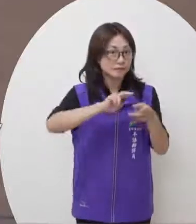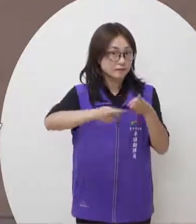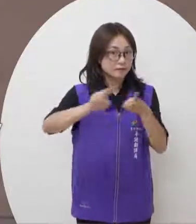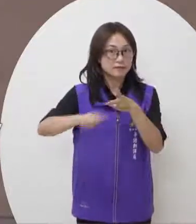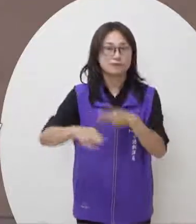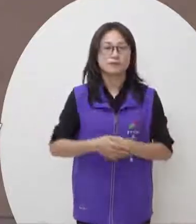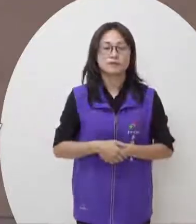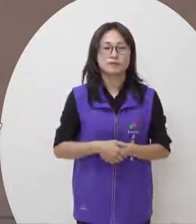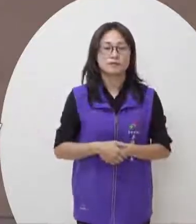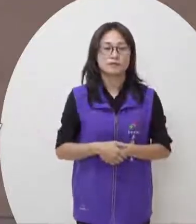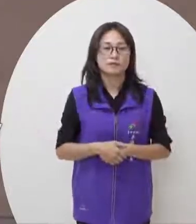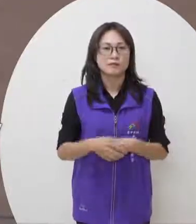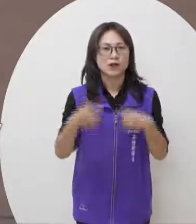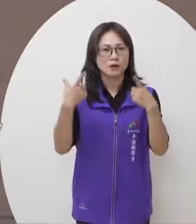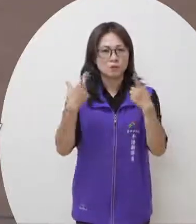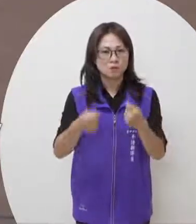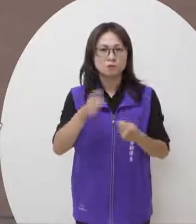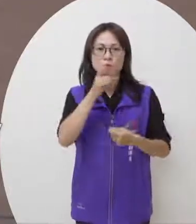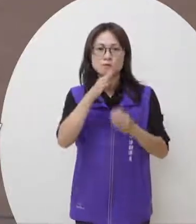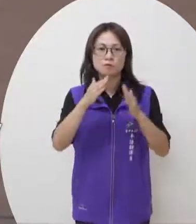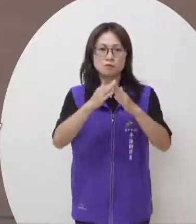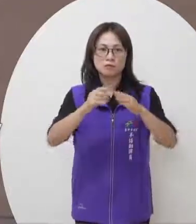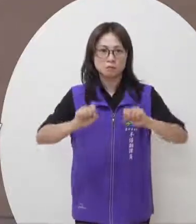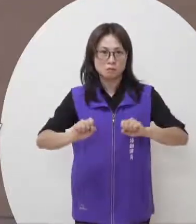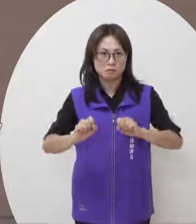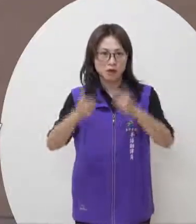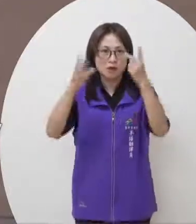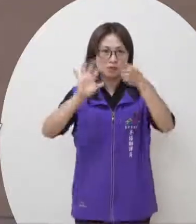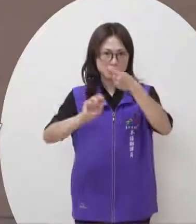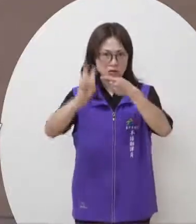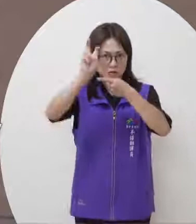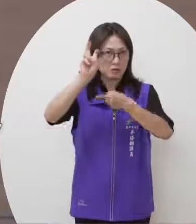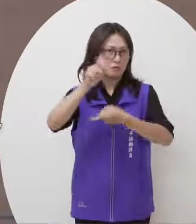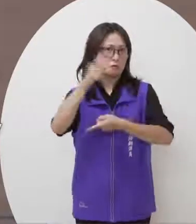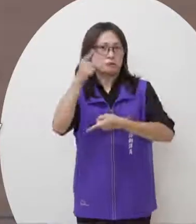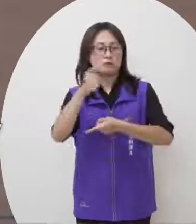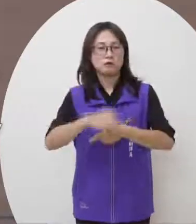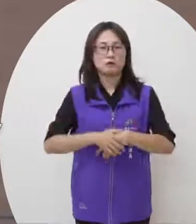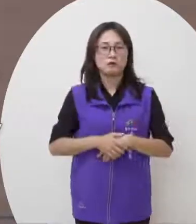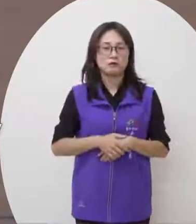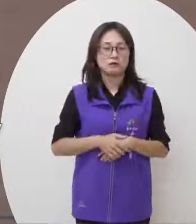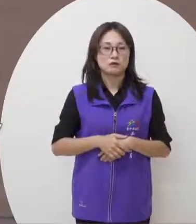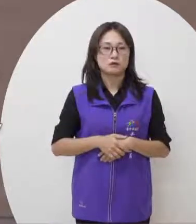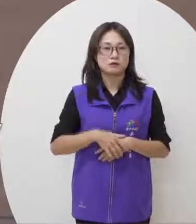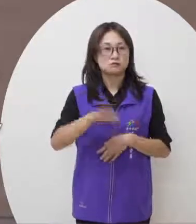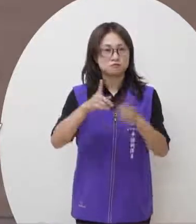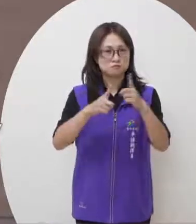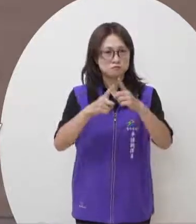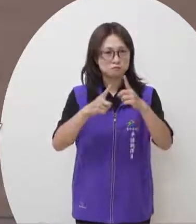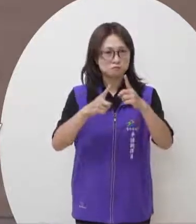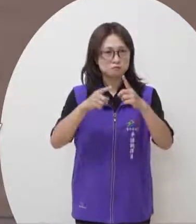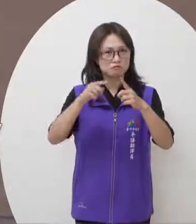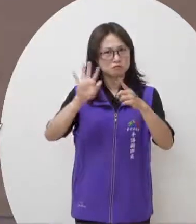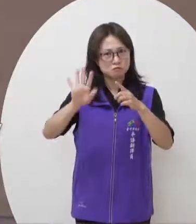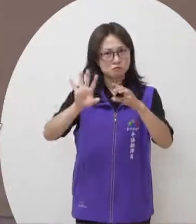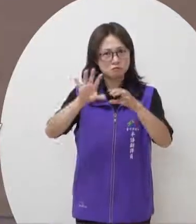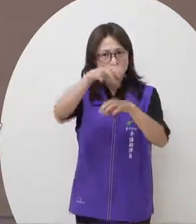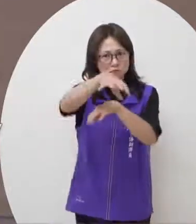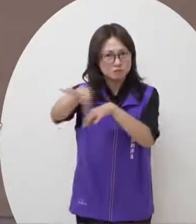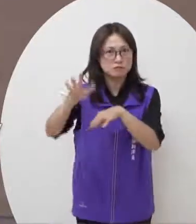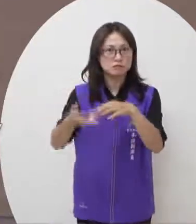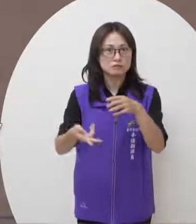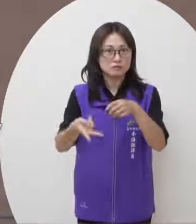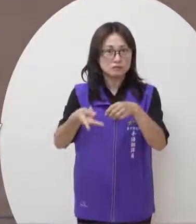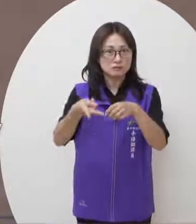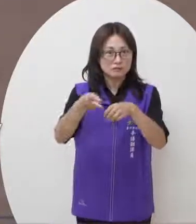涨20%左右哈，那造成平均到20，有的涨到2-3倍以上都有。那尤其